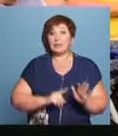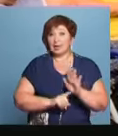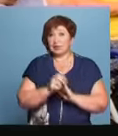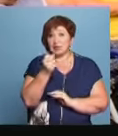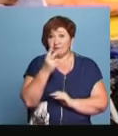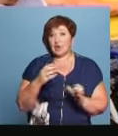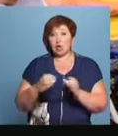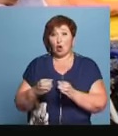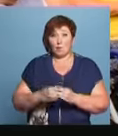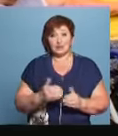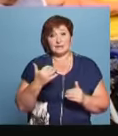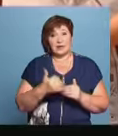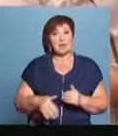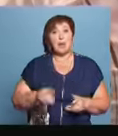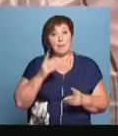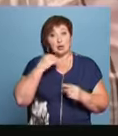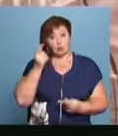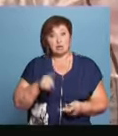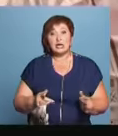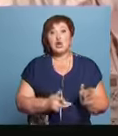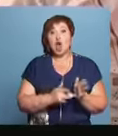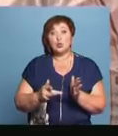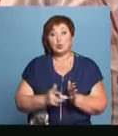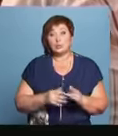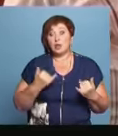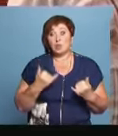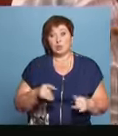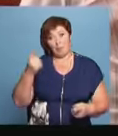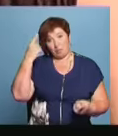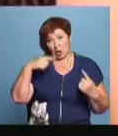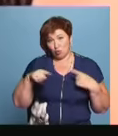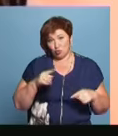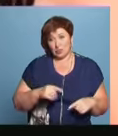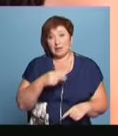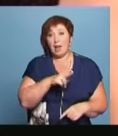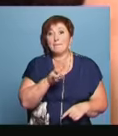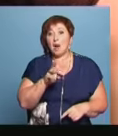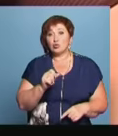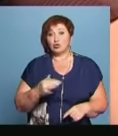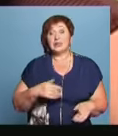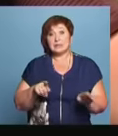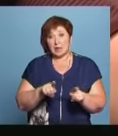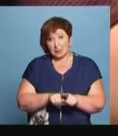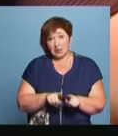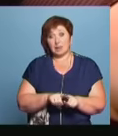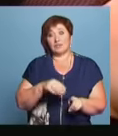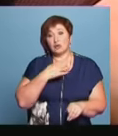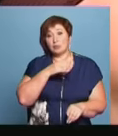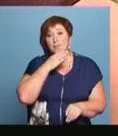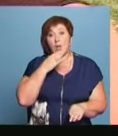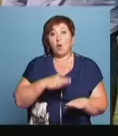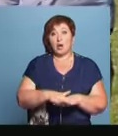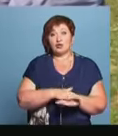12 команд. Все они поклонники настоящего туризма и необыкновенных приключений. Дмитрий Макрушин один из таких. Сегодня он выступает за самую